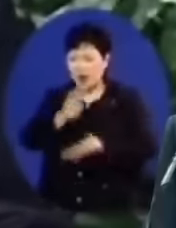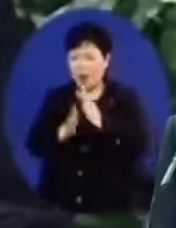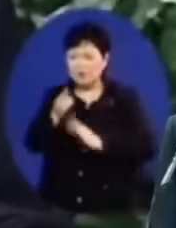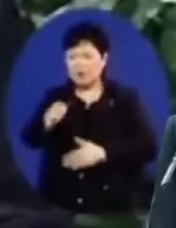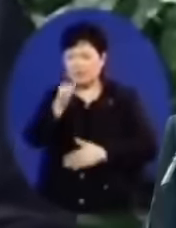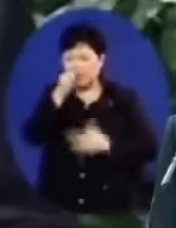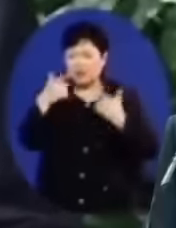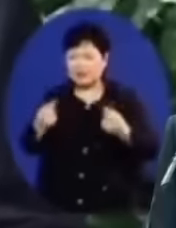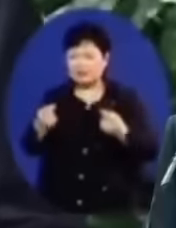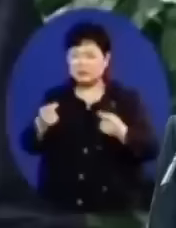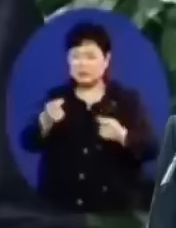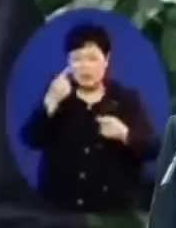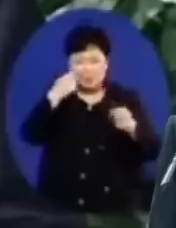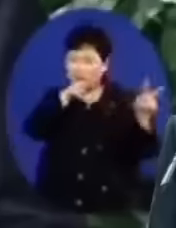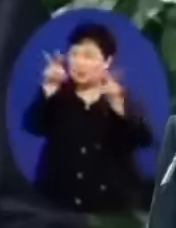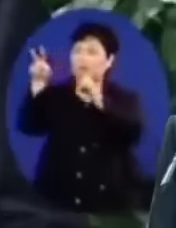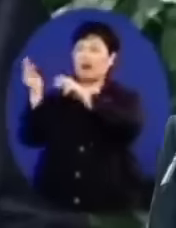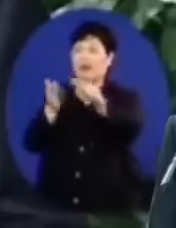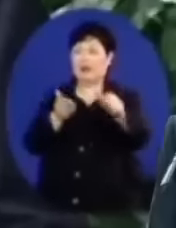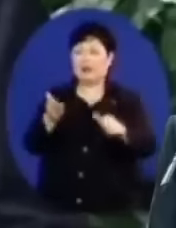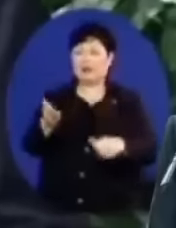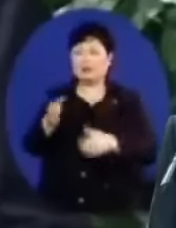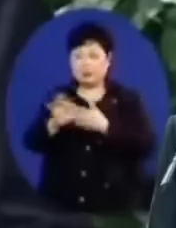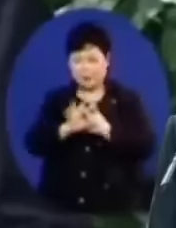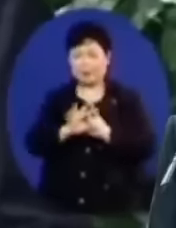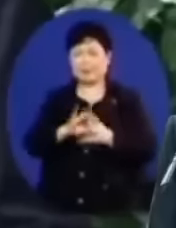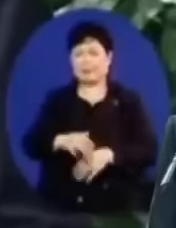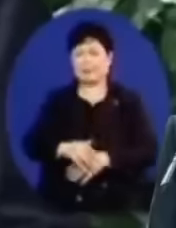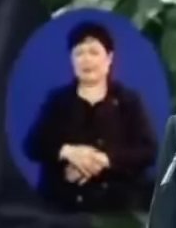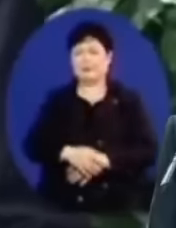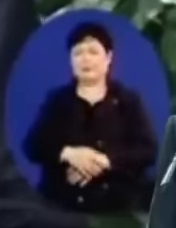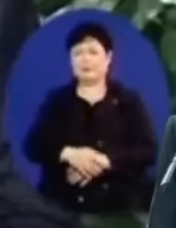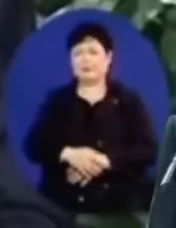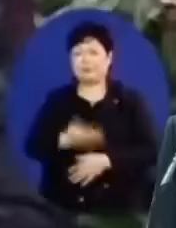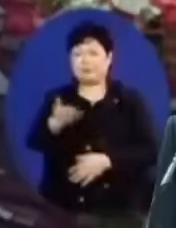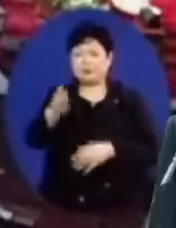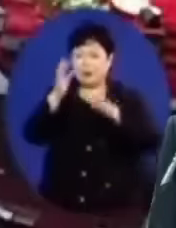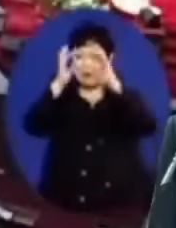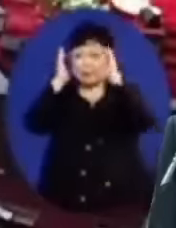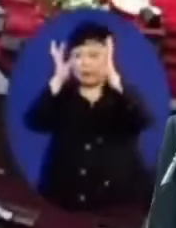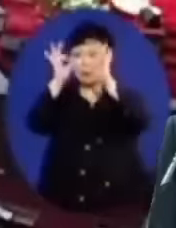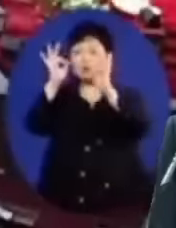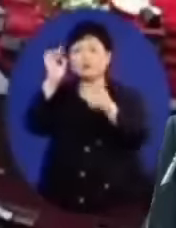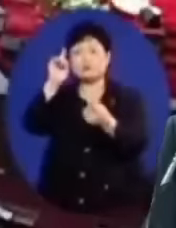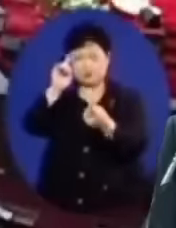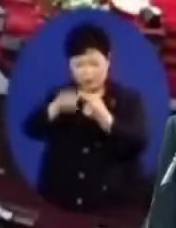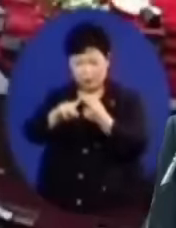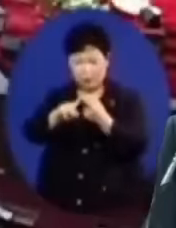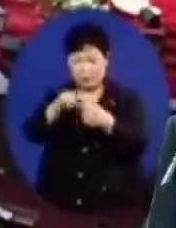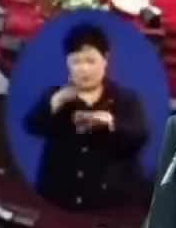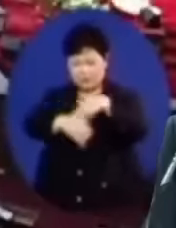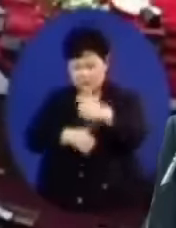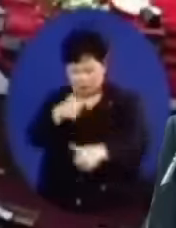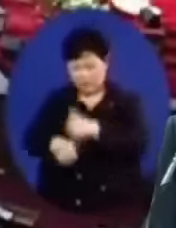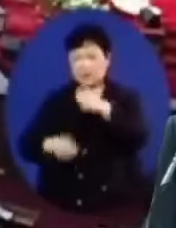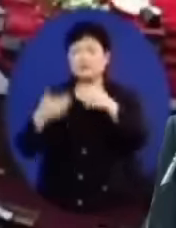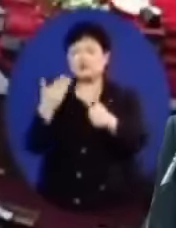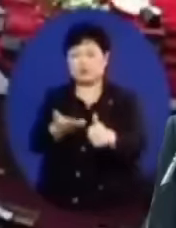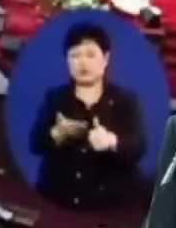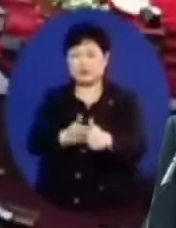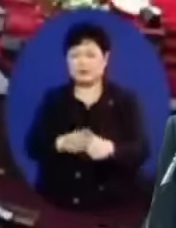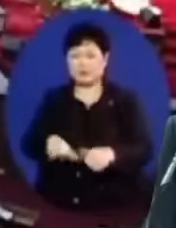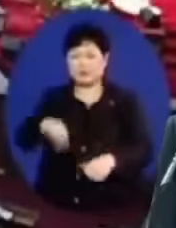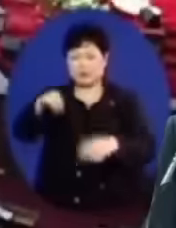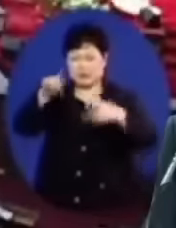것 같이 바라보라. 그러면 네가 바라보는 그것을 너와 내 자손에게 주리라.